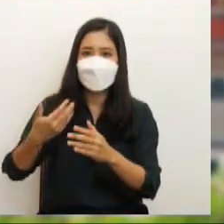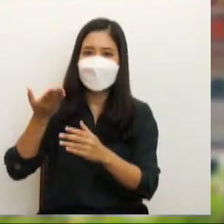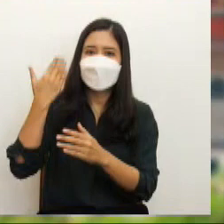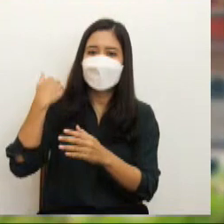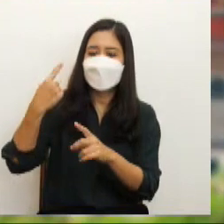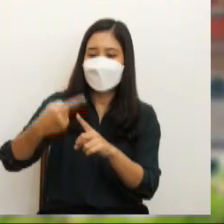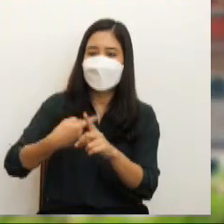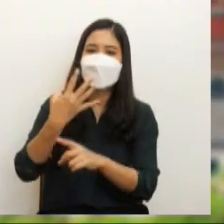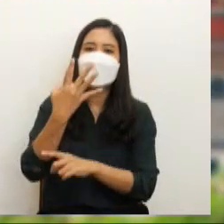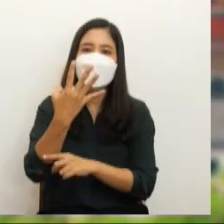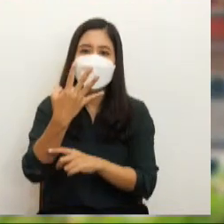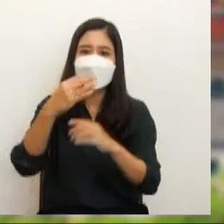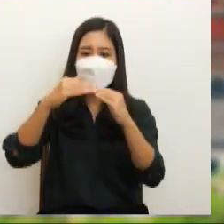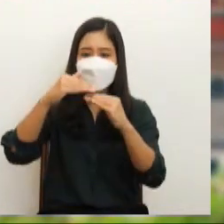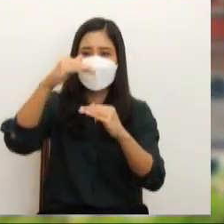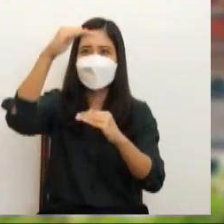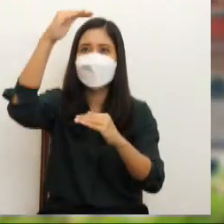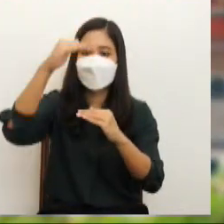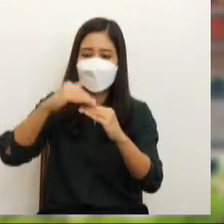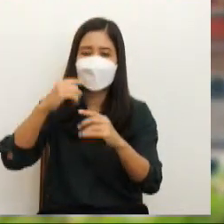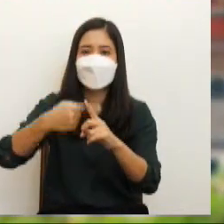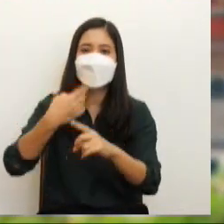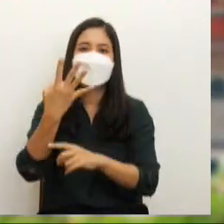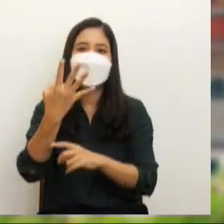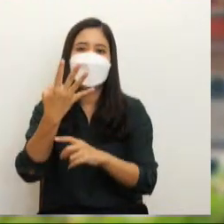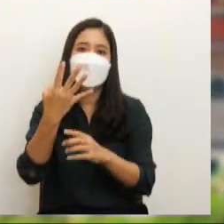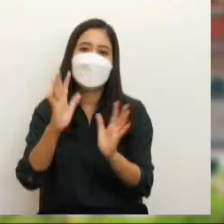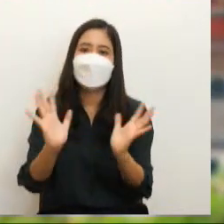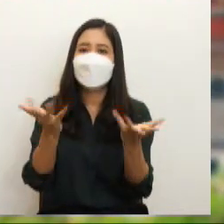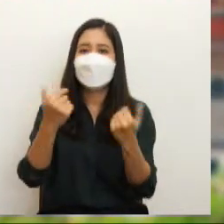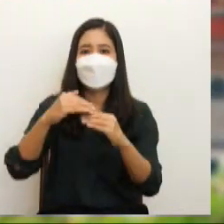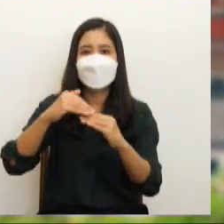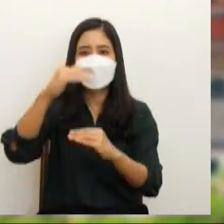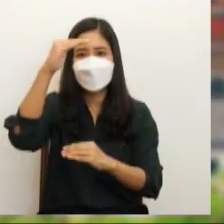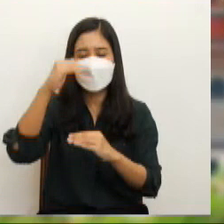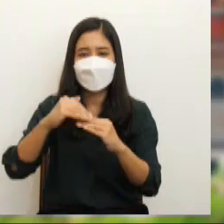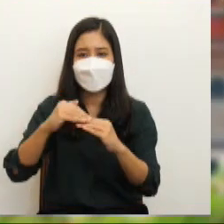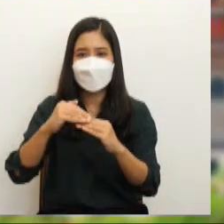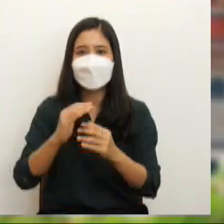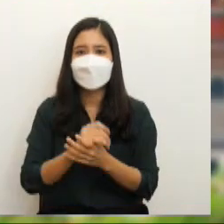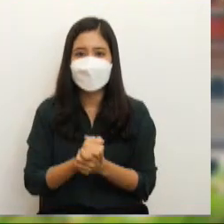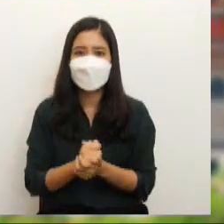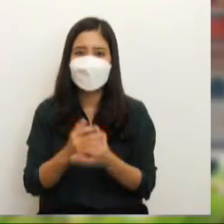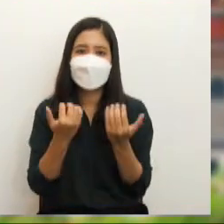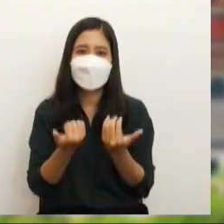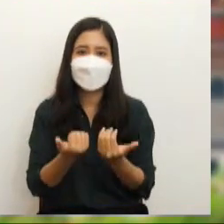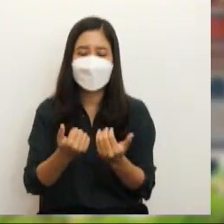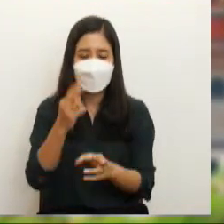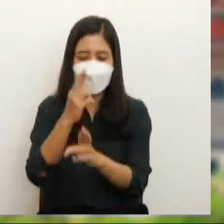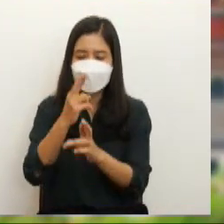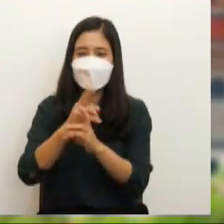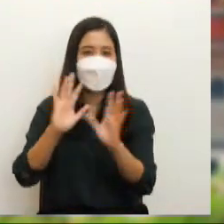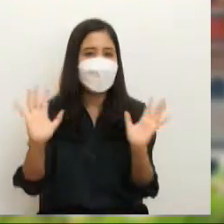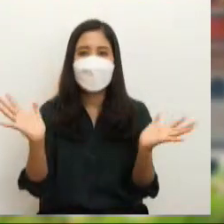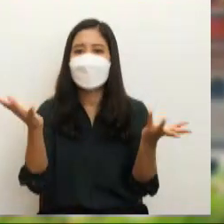ช่วงหลังสงกรานต์แหละครับคำถามก็คือ50ท่านนี้เป็นยังไงบ้างนะครับตอนนี้ก็รักษาตัวหายแล้วนะครับทั้งหม